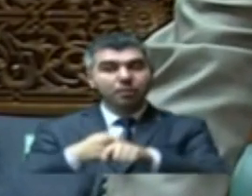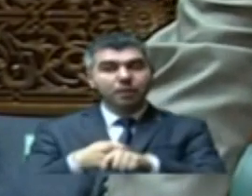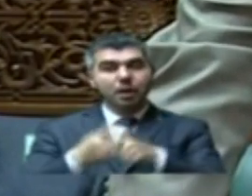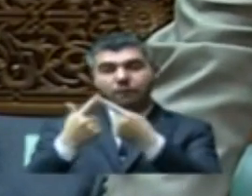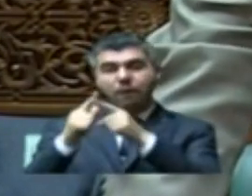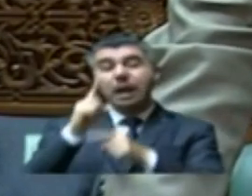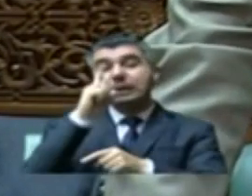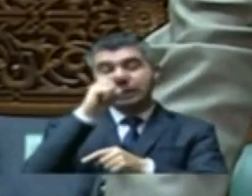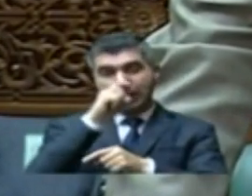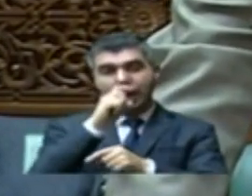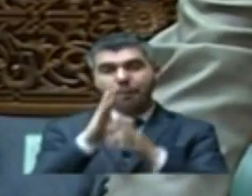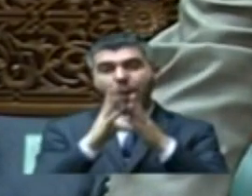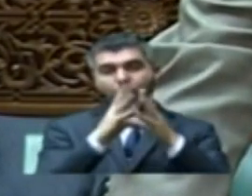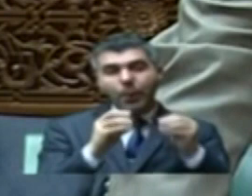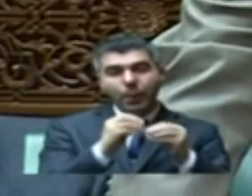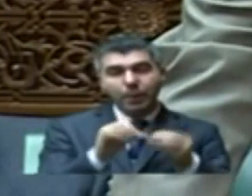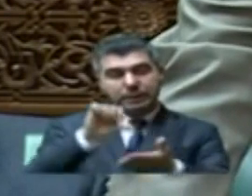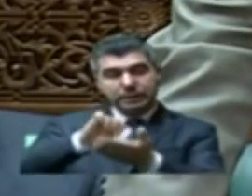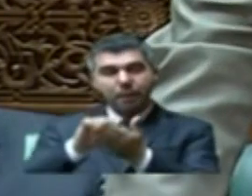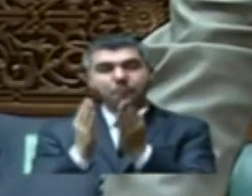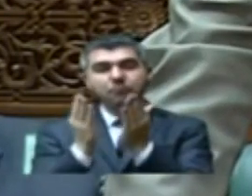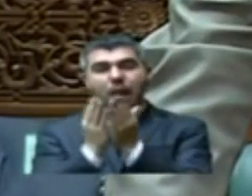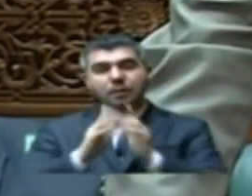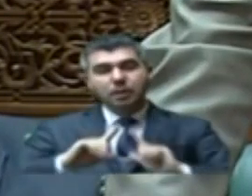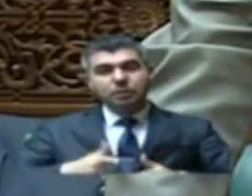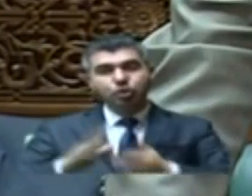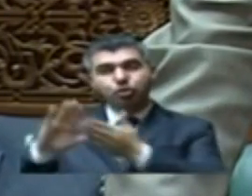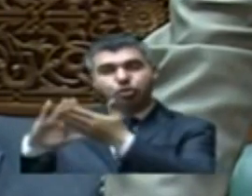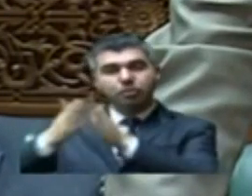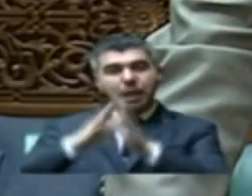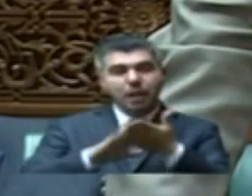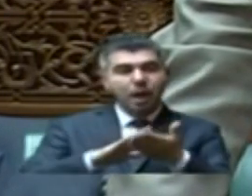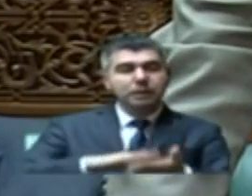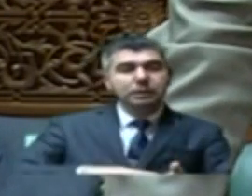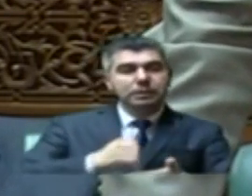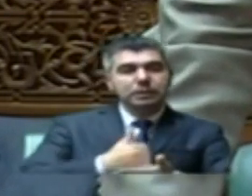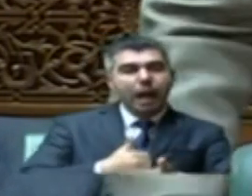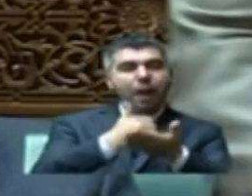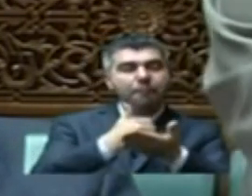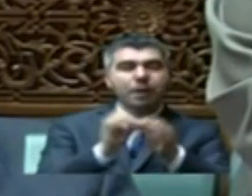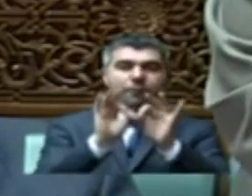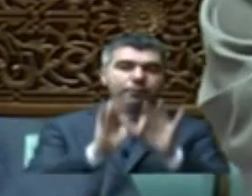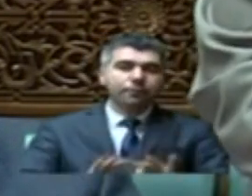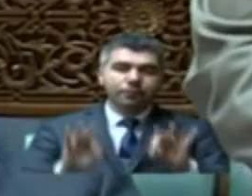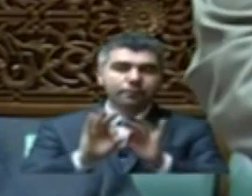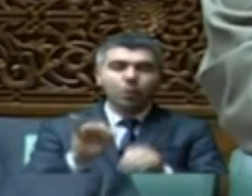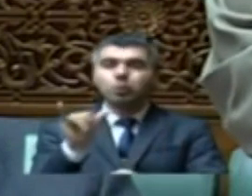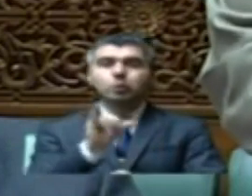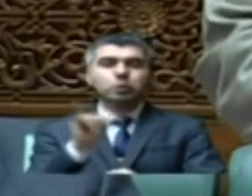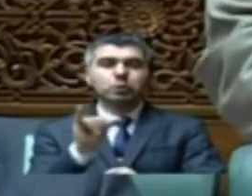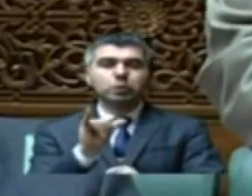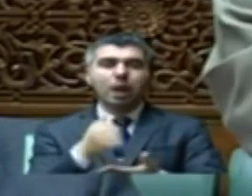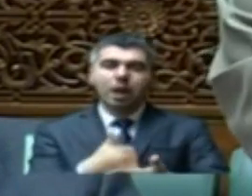ظروف صعبة في ظل غياب المراكز والمدارس والجمعيات والمساعدات والدعم الاجتماعي، فماذا أنتم